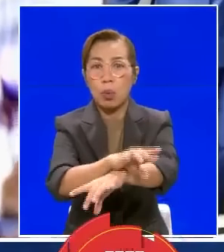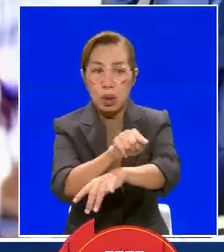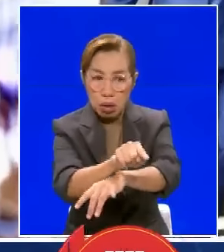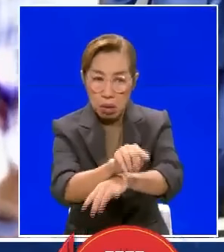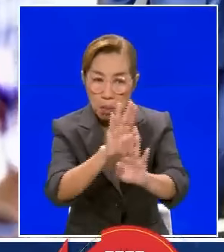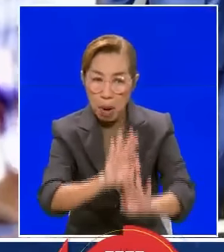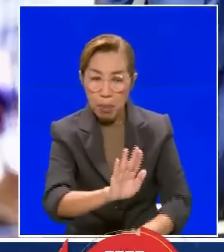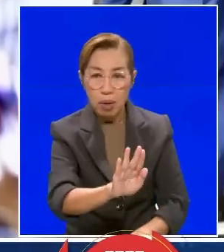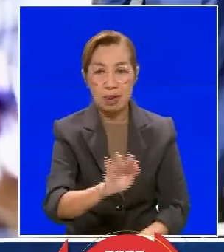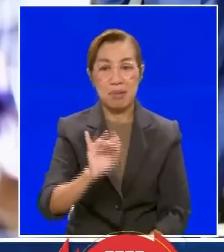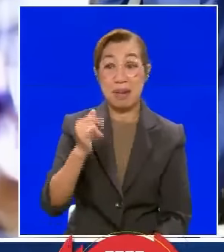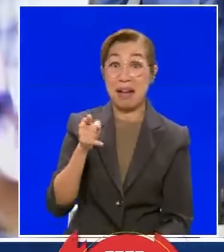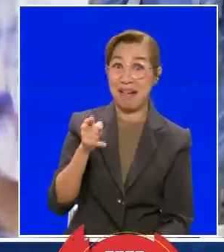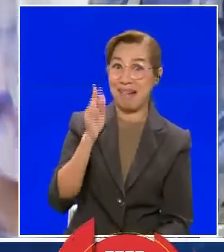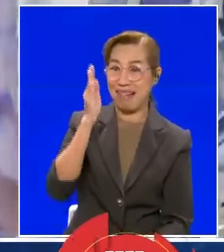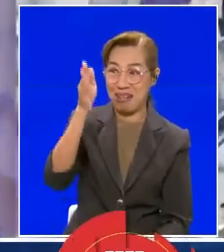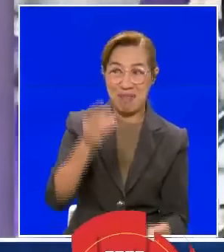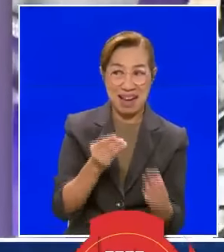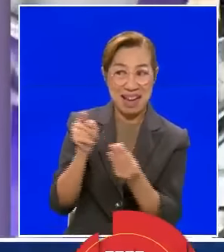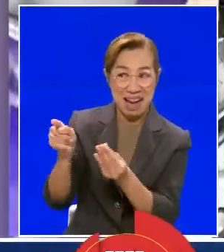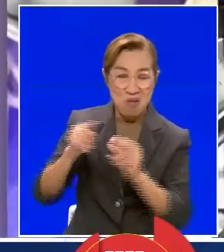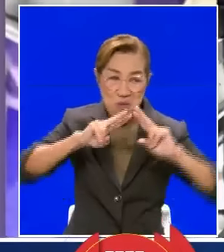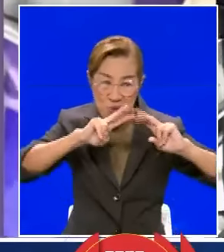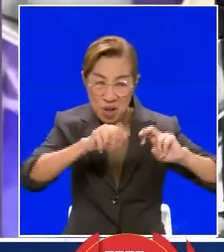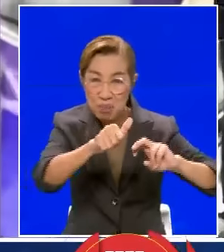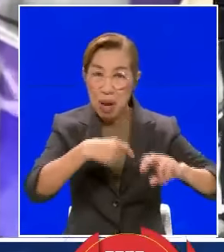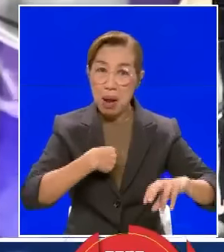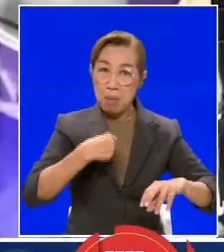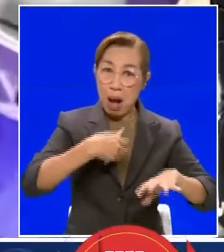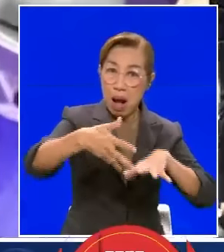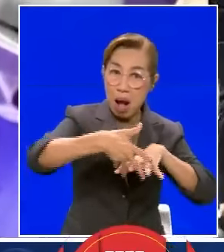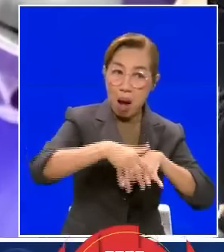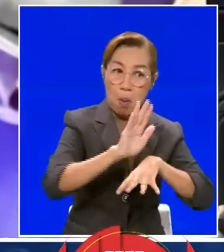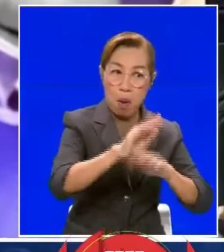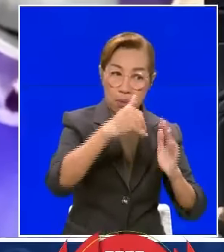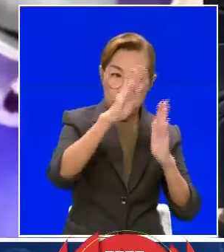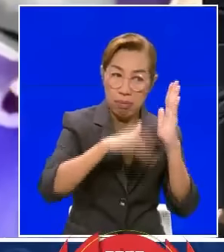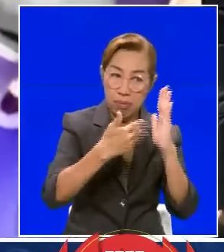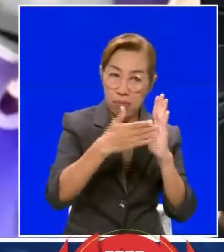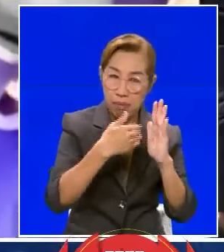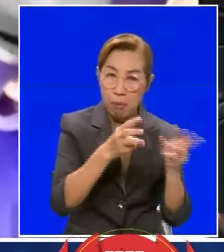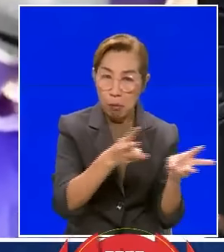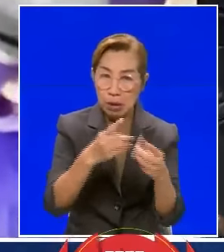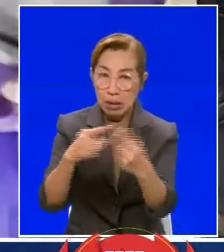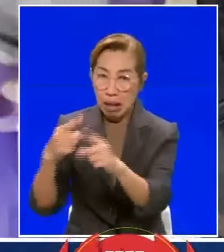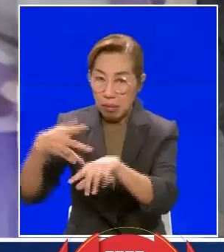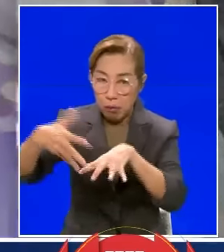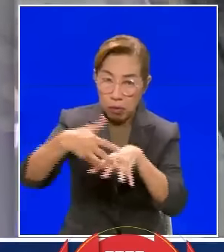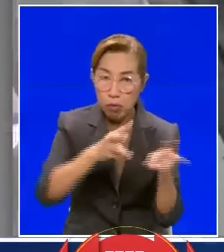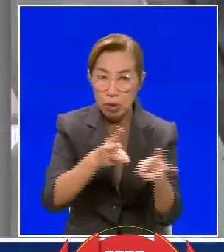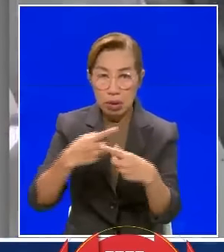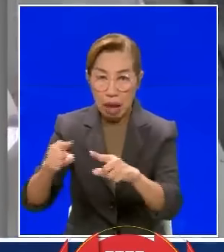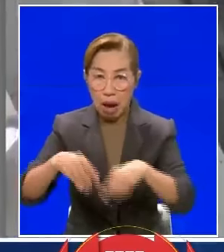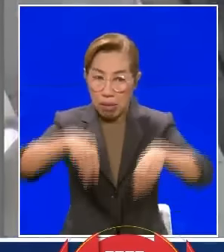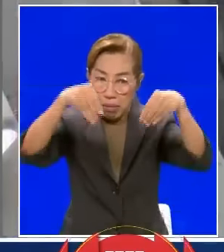ไปช่วงให้คุณหน่อยวิเคราะห์ให้ดูพอผ้าแต่ละที่บ้านเราไม่เหมือนกันท ั ้งเนื้อวิธีทำการย้อมการอะไรของเ